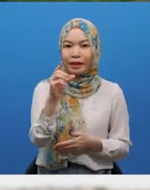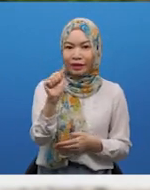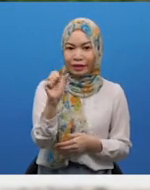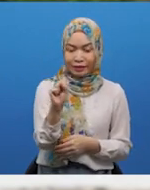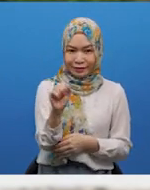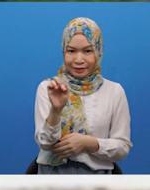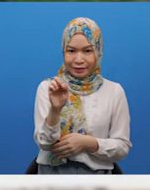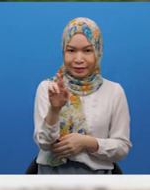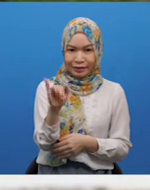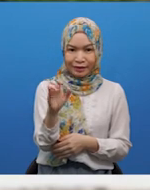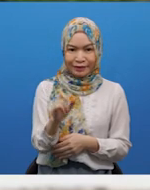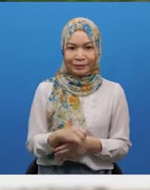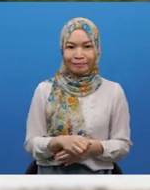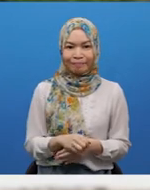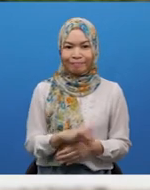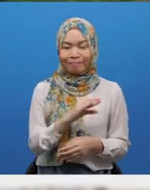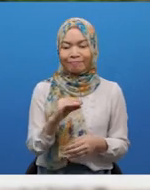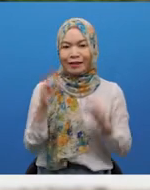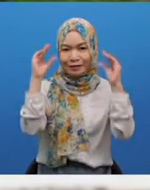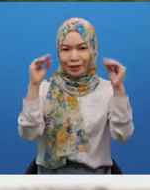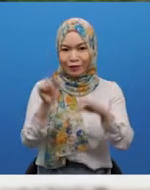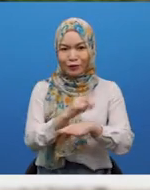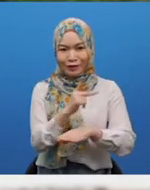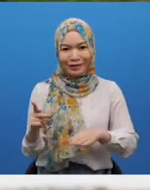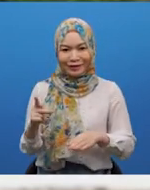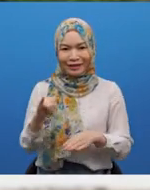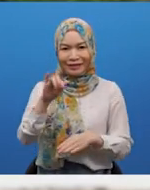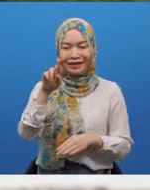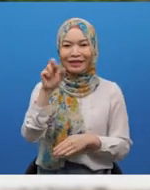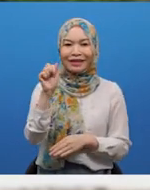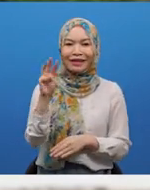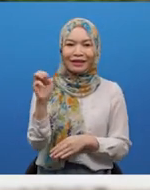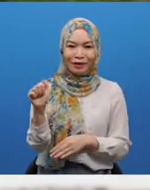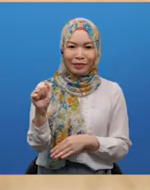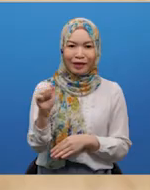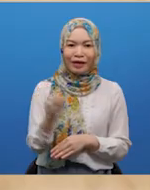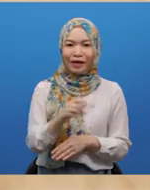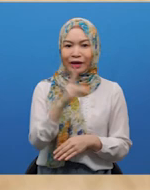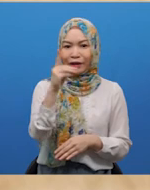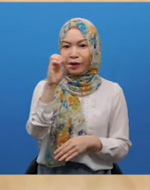dan cikgu memilih irama dodoi. Mari kita dengarkan.